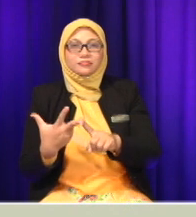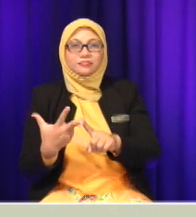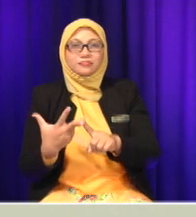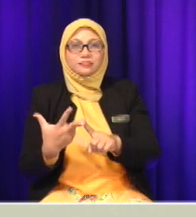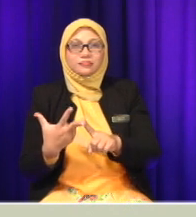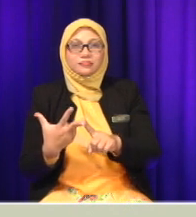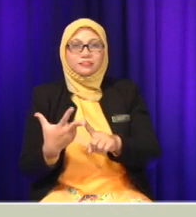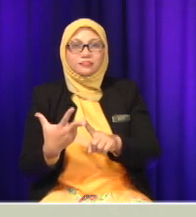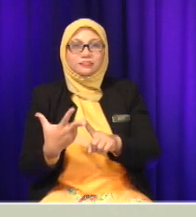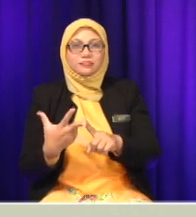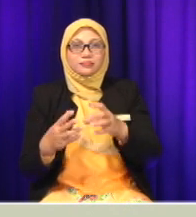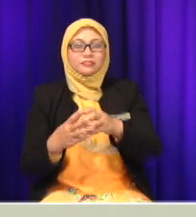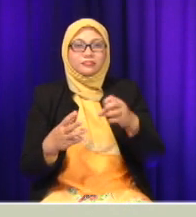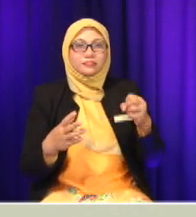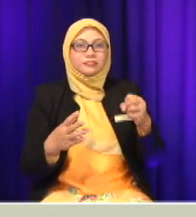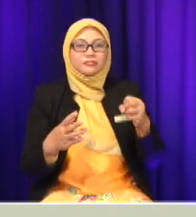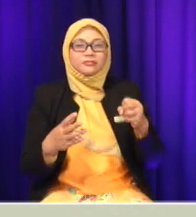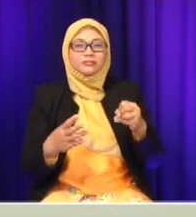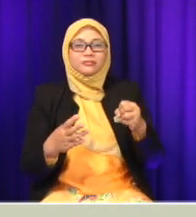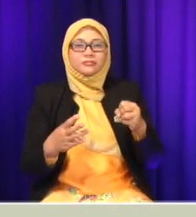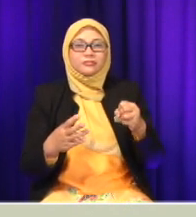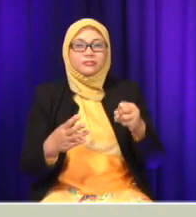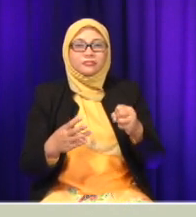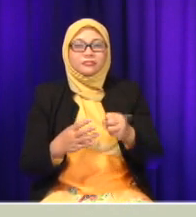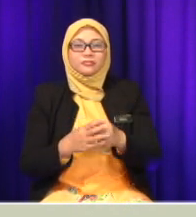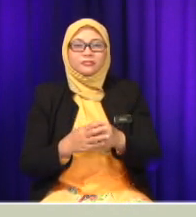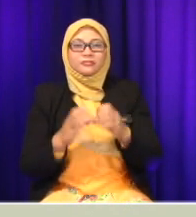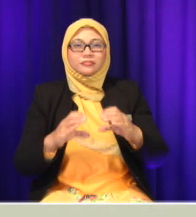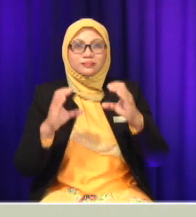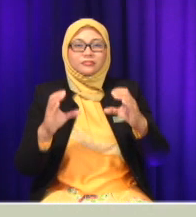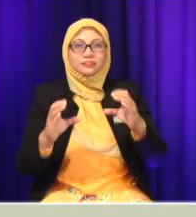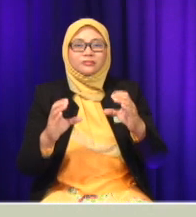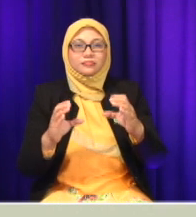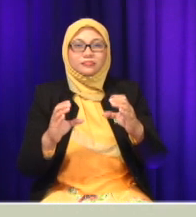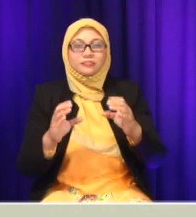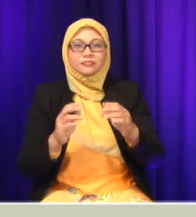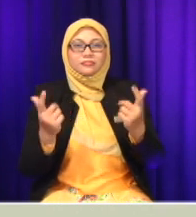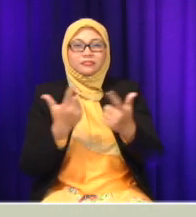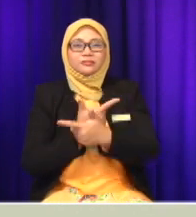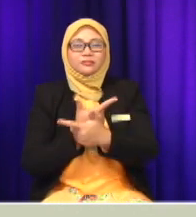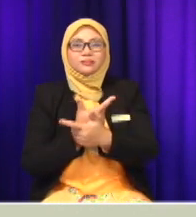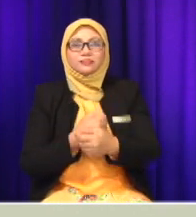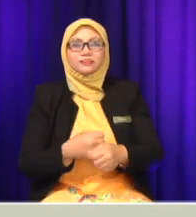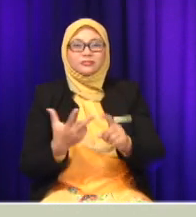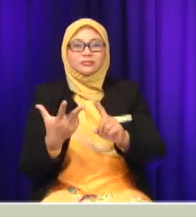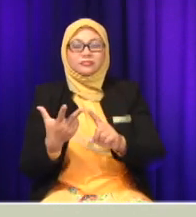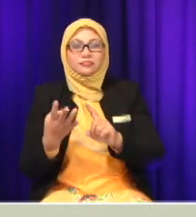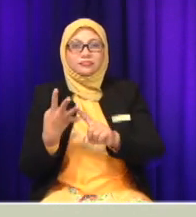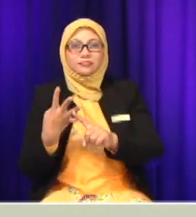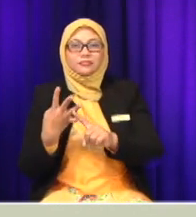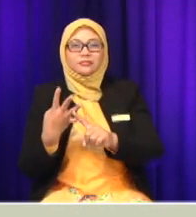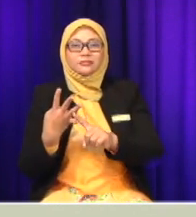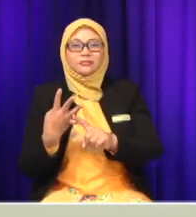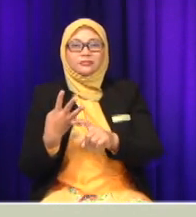kita kita akan tanggalkan Nat kepala silinder secara bersilang yang keempat kita menanggalkan pemasangan omboh yang kelima kita